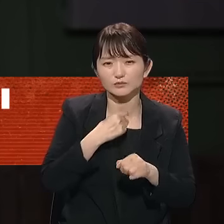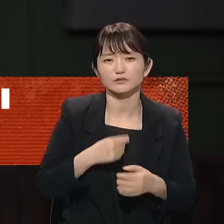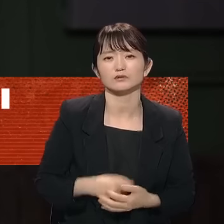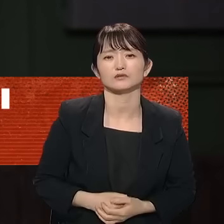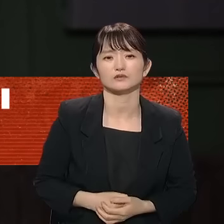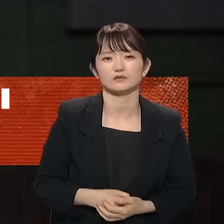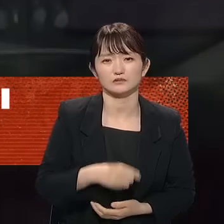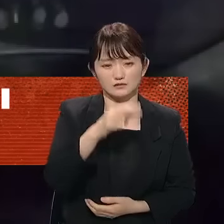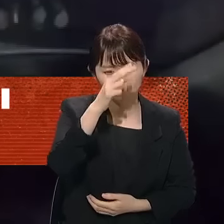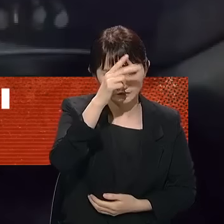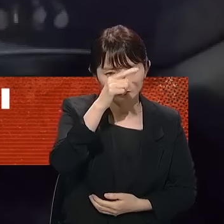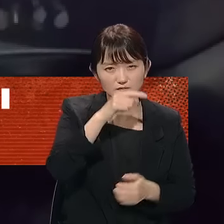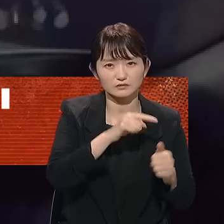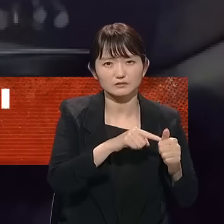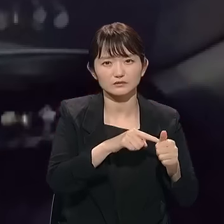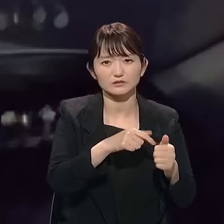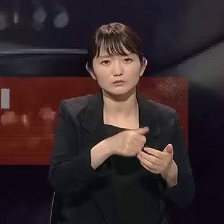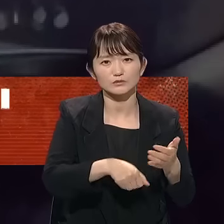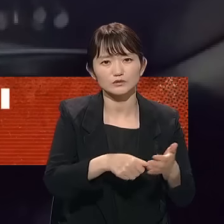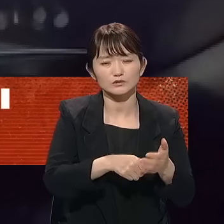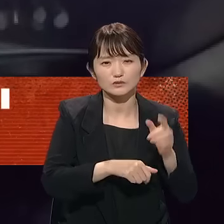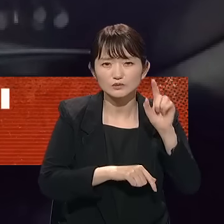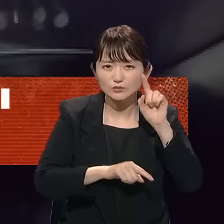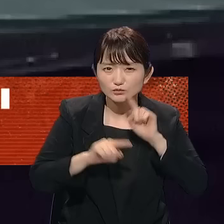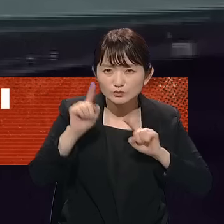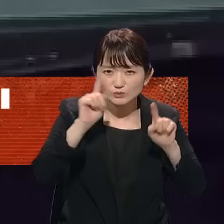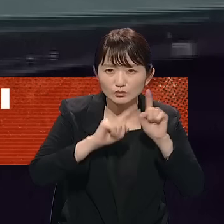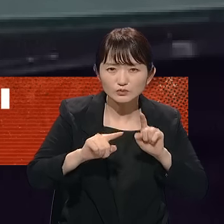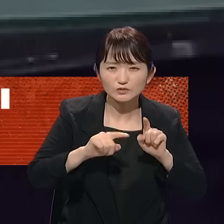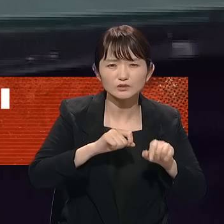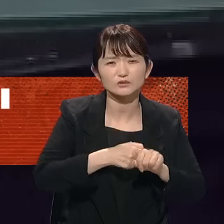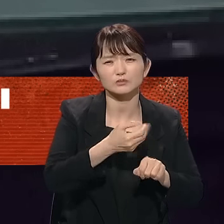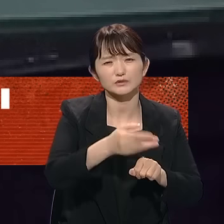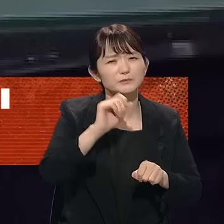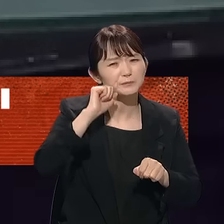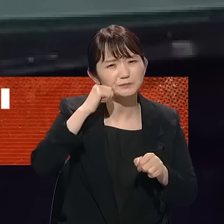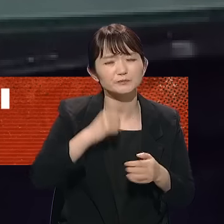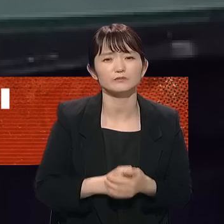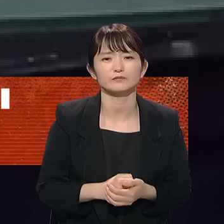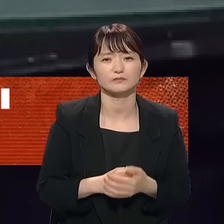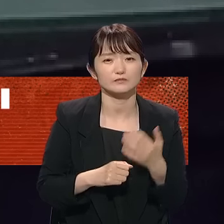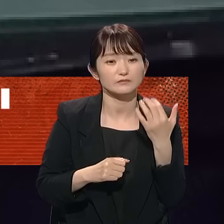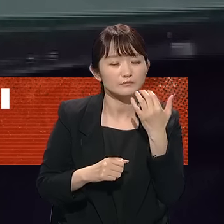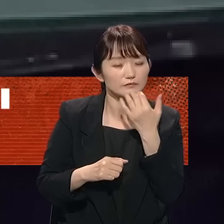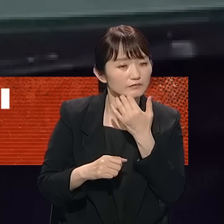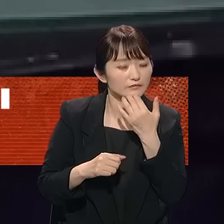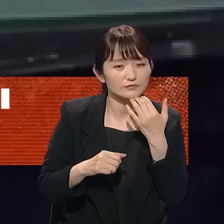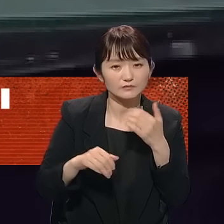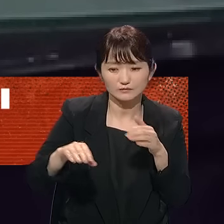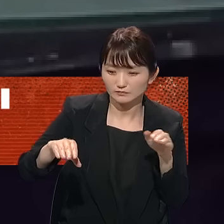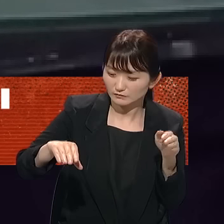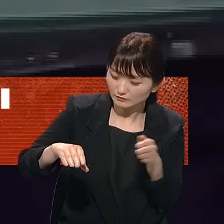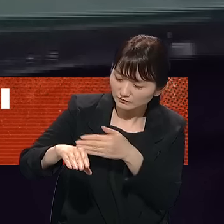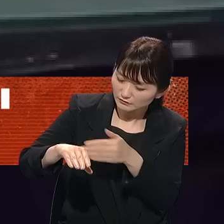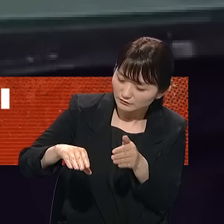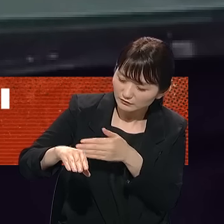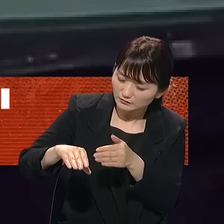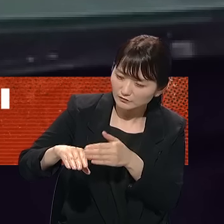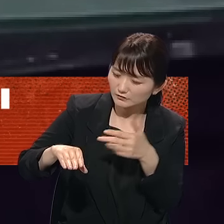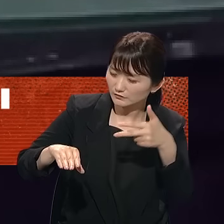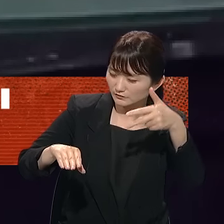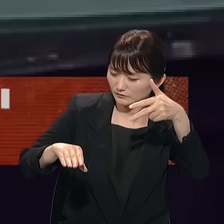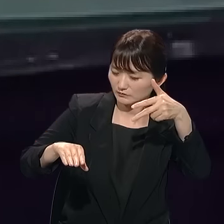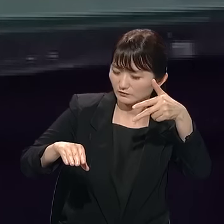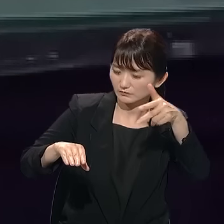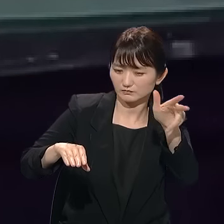가해자에게 재물손괴로 처벌은 어려워 보인다는 답변을 들었다고 합니다. 페인트를 바르는 영상이 CCTV 사각지대여서 찍히지